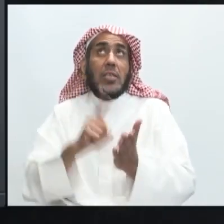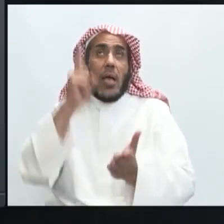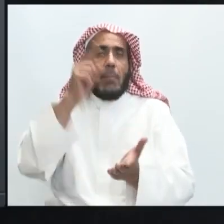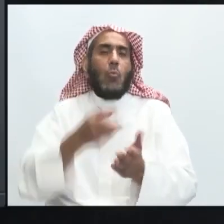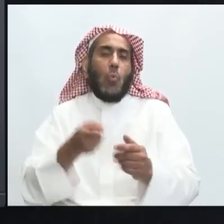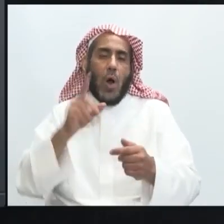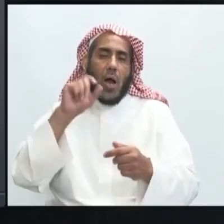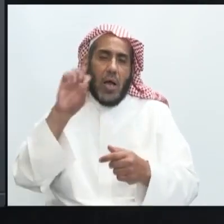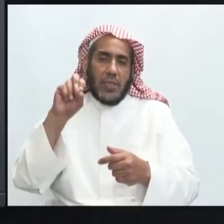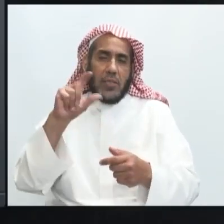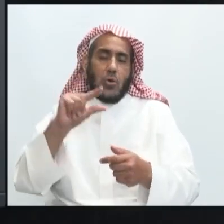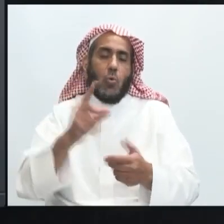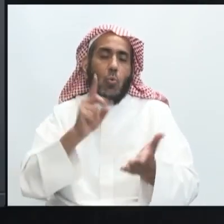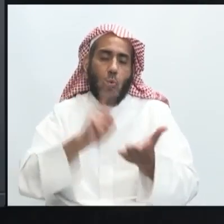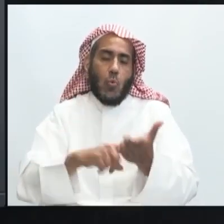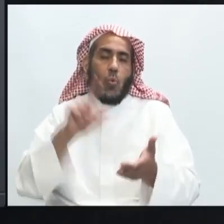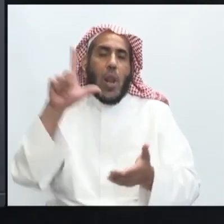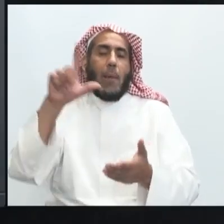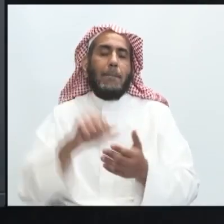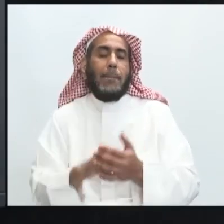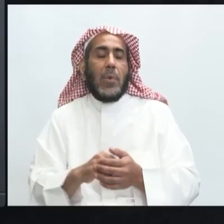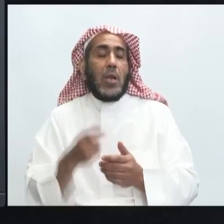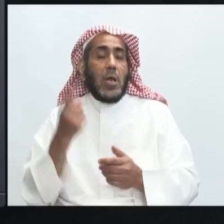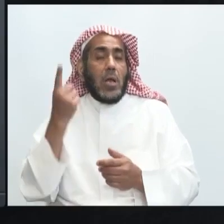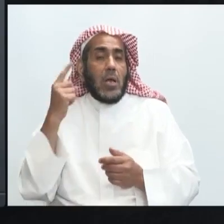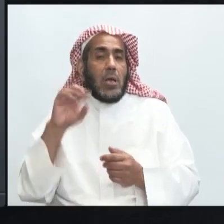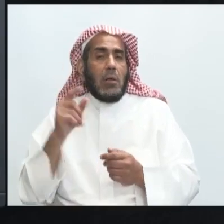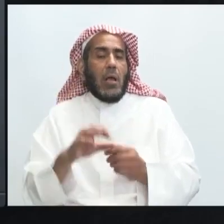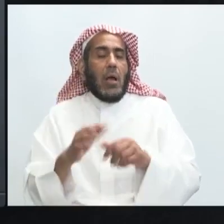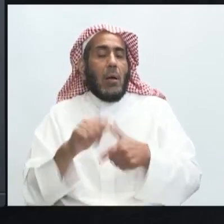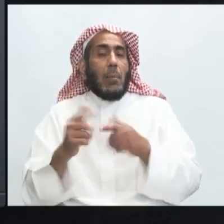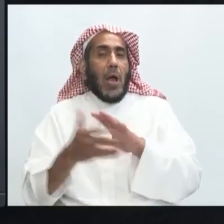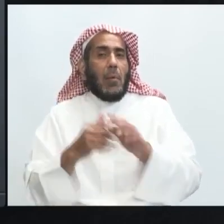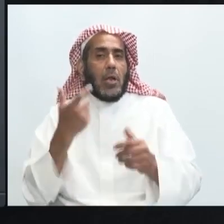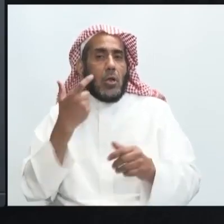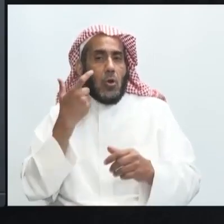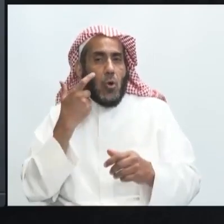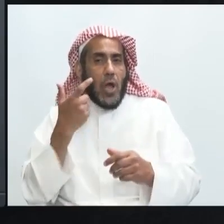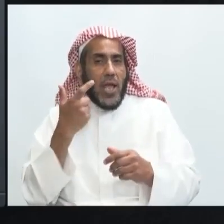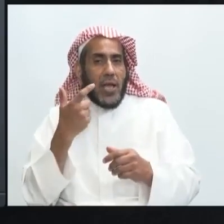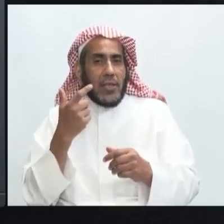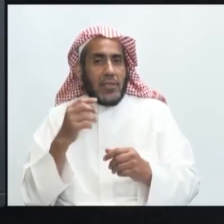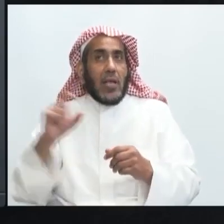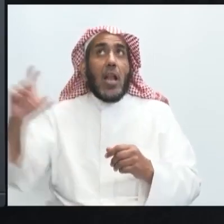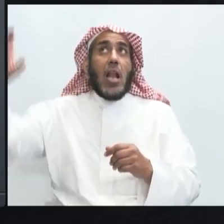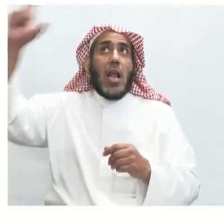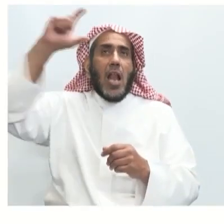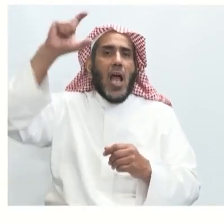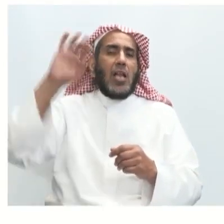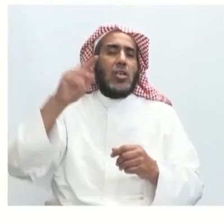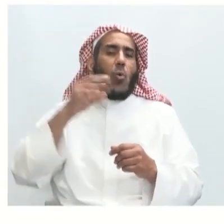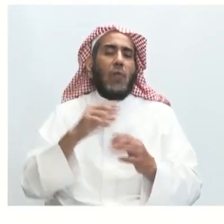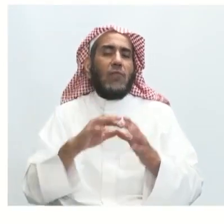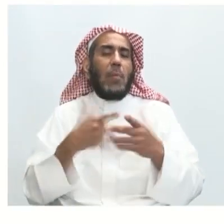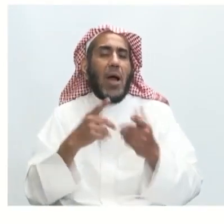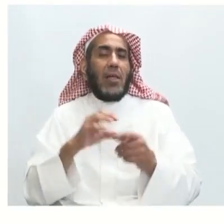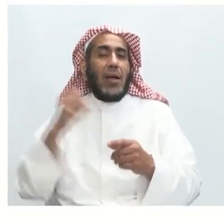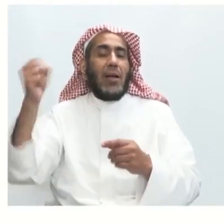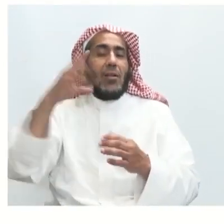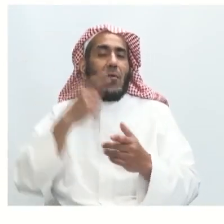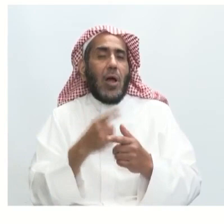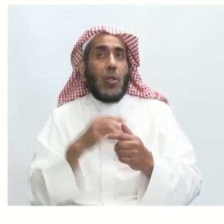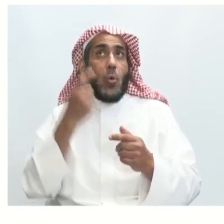واللام هنا سمعت بخبر رؤيتي الهلال شوال وحلو انت قائل